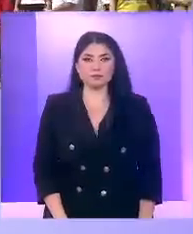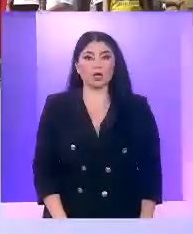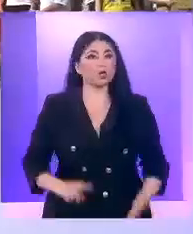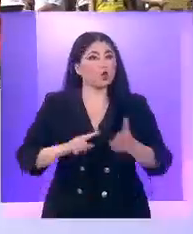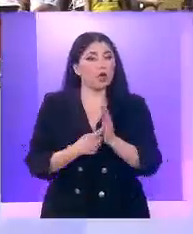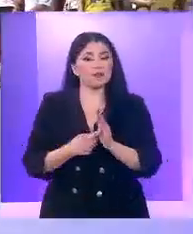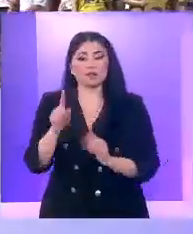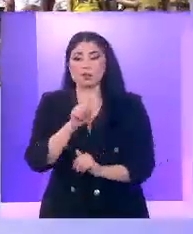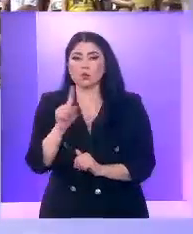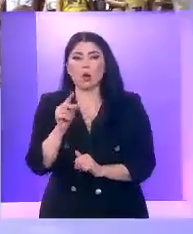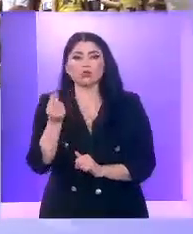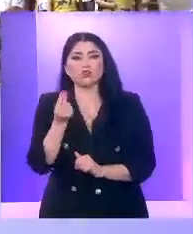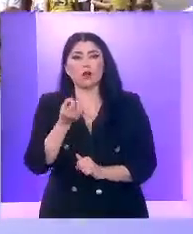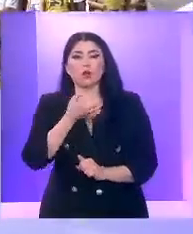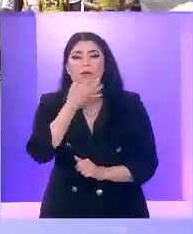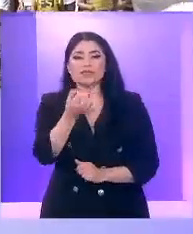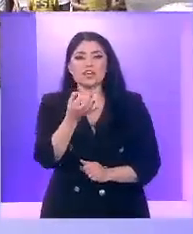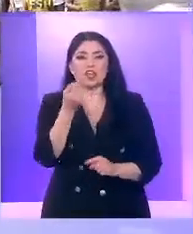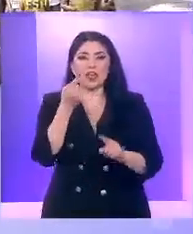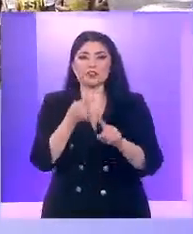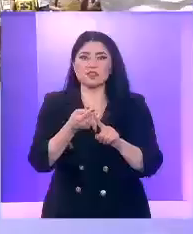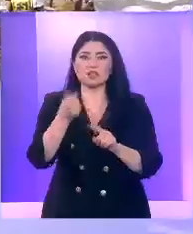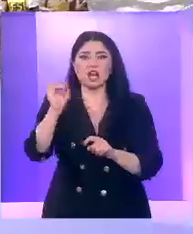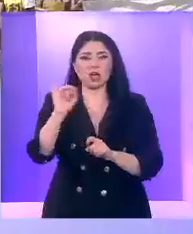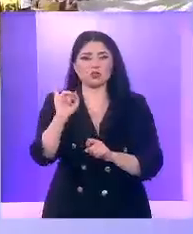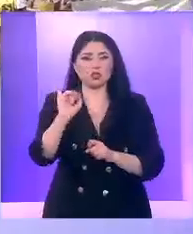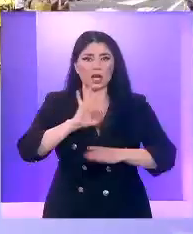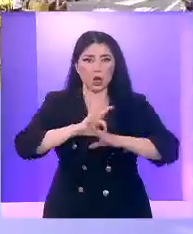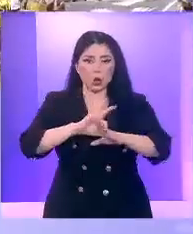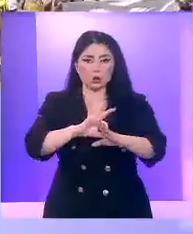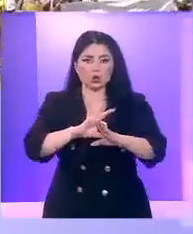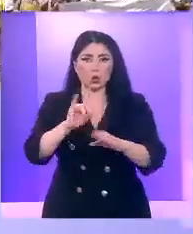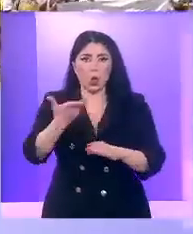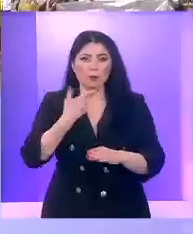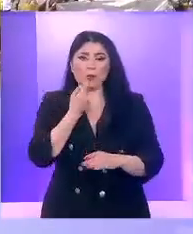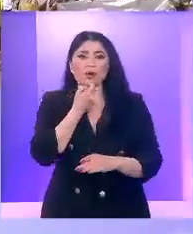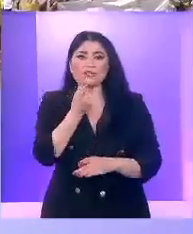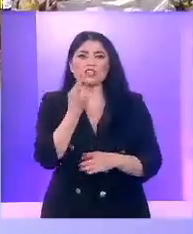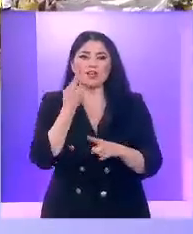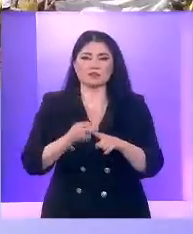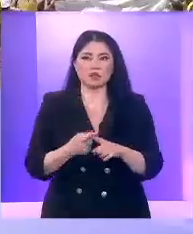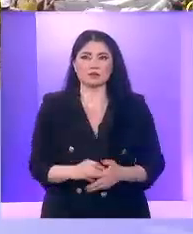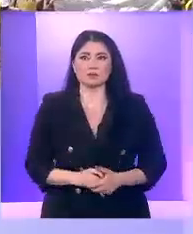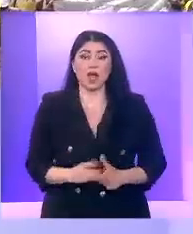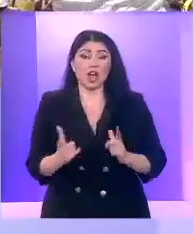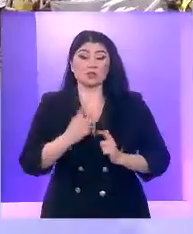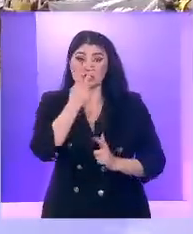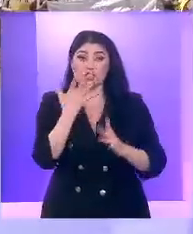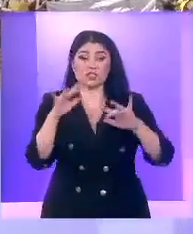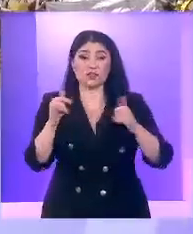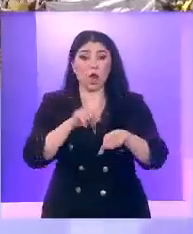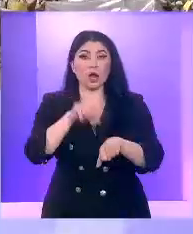au niciun mesaj concret din partea celor care ne conduc. Așteptăm să vedem ce se va întâmpla la